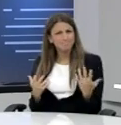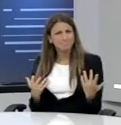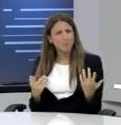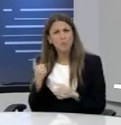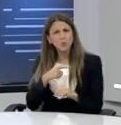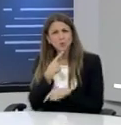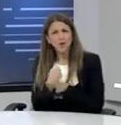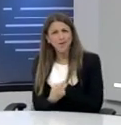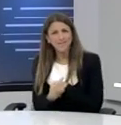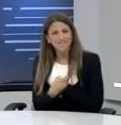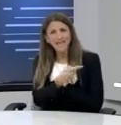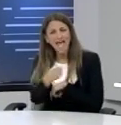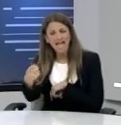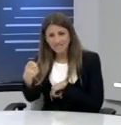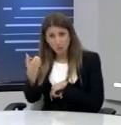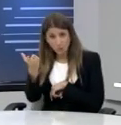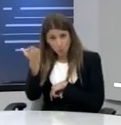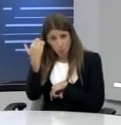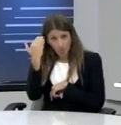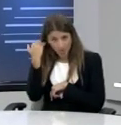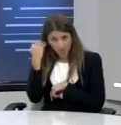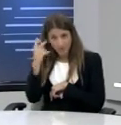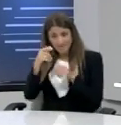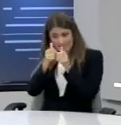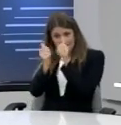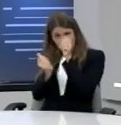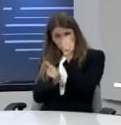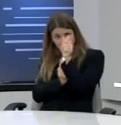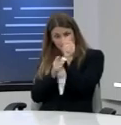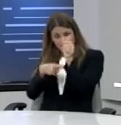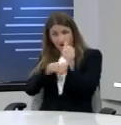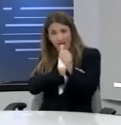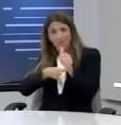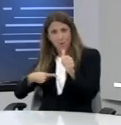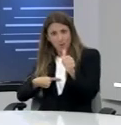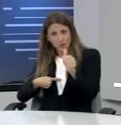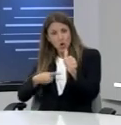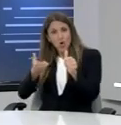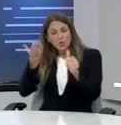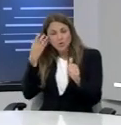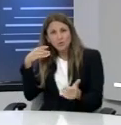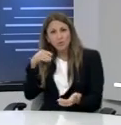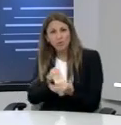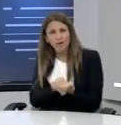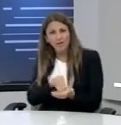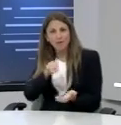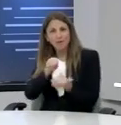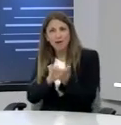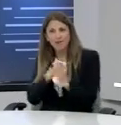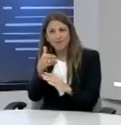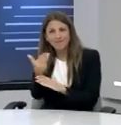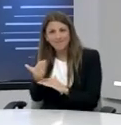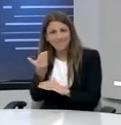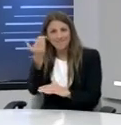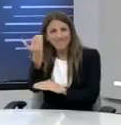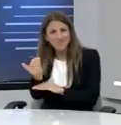Εσείς που ως αρχηγός της αξιωματικής αντιπολίτευσης έχετε καταγραφεί στη σύγχρονη πολιτική ιστορία ως αυτός που από τη δεύτερη